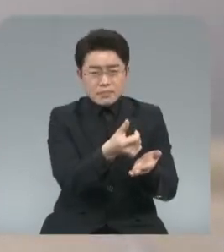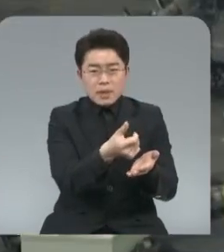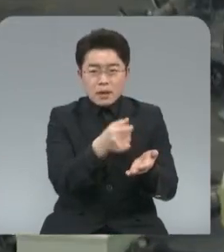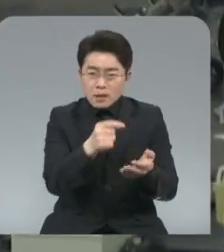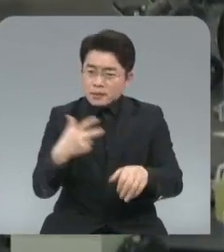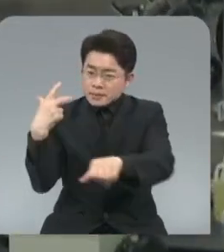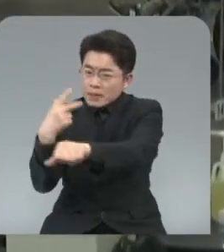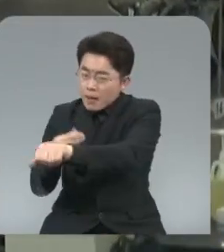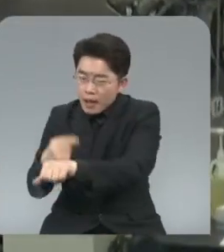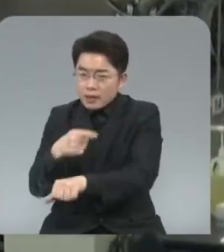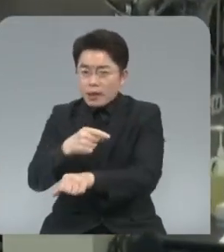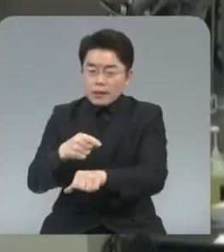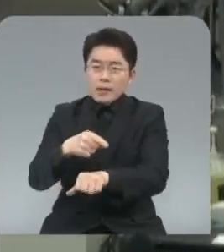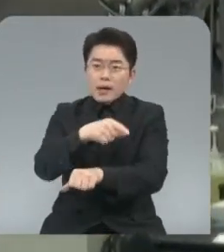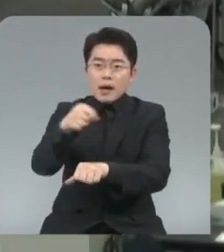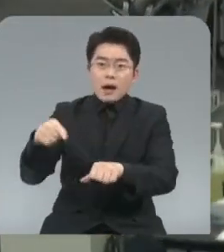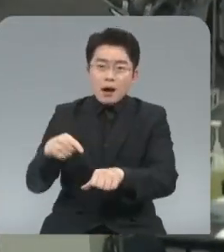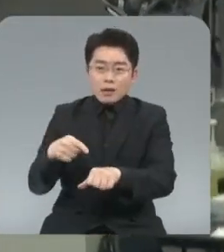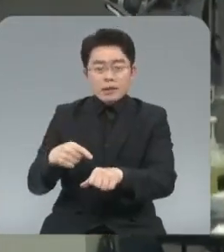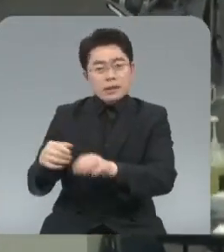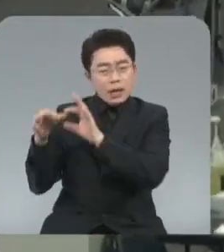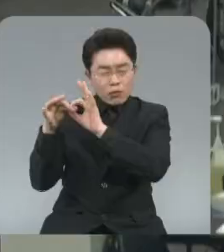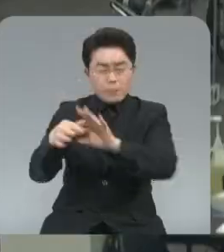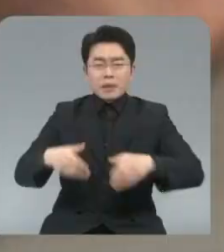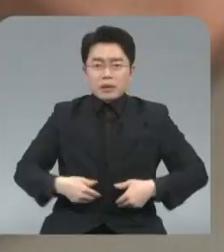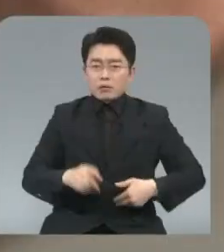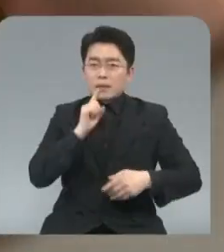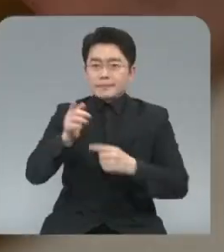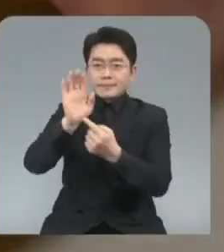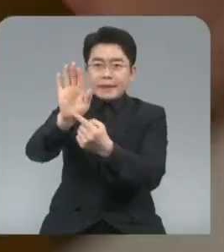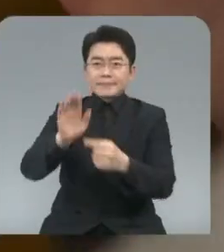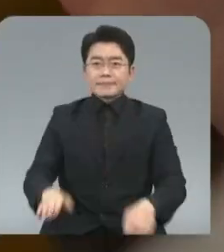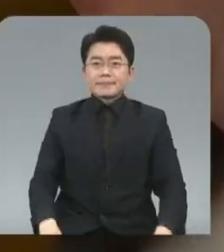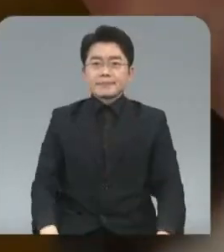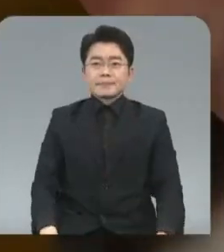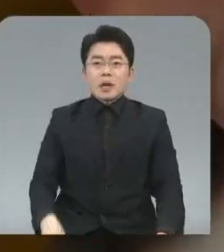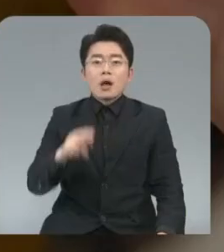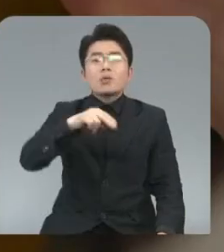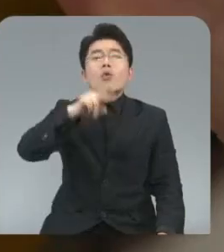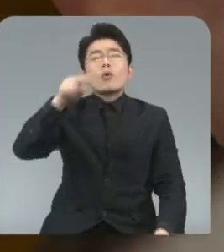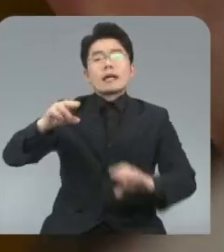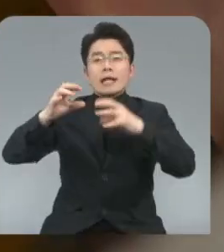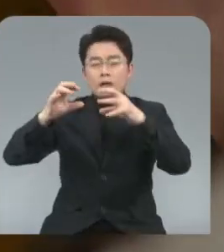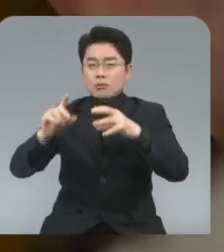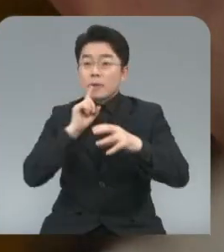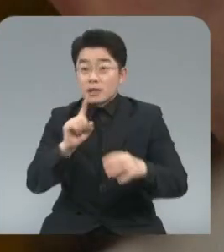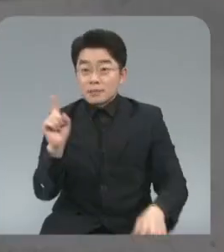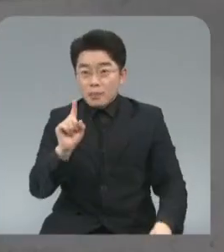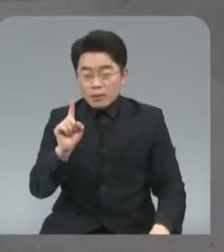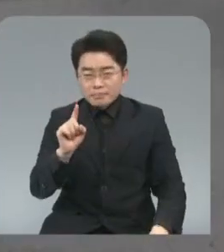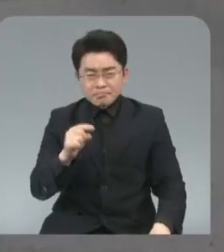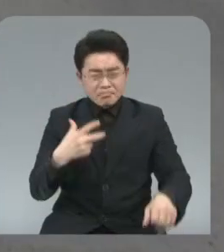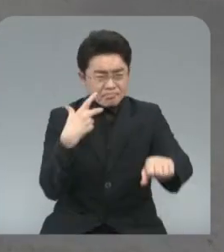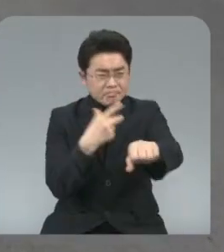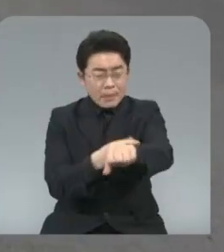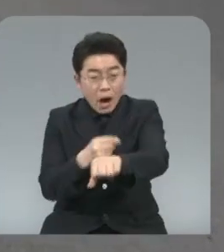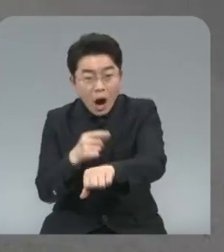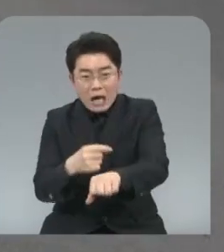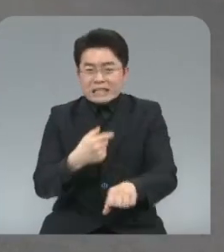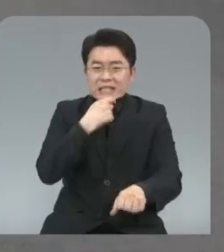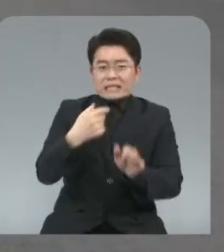아니라는 입장을 취하고 있습니다. 노르웨이 당국도 백신 부작용에 대해 과도한 불안감이 확산하는